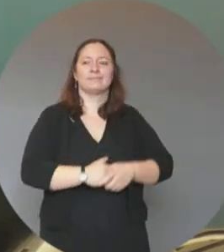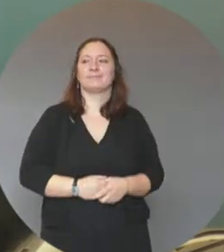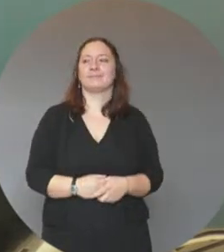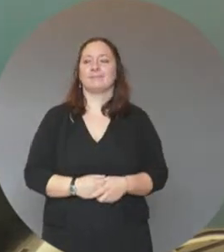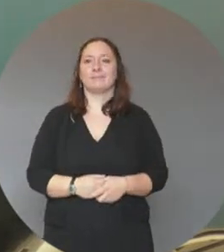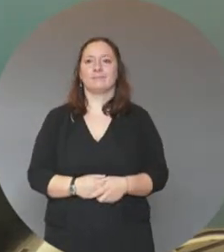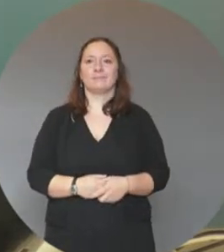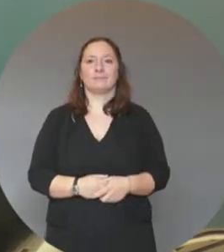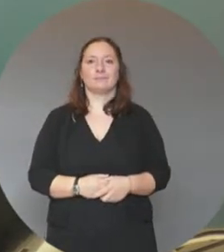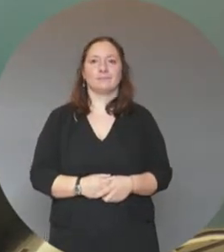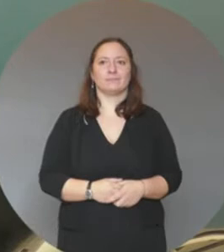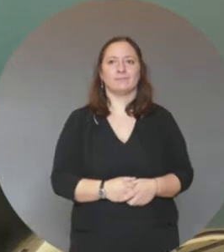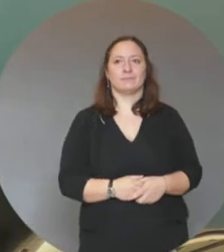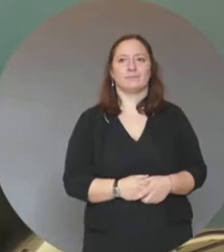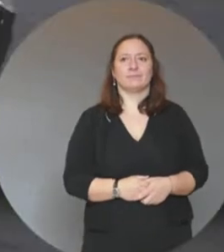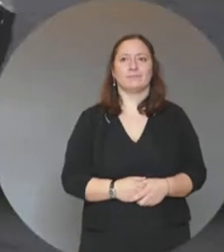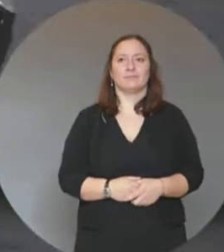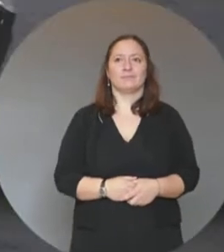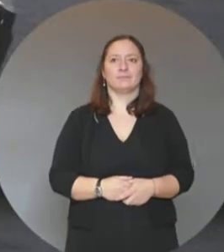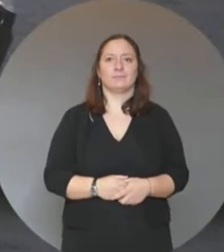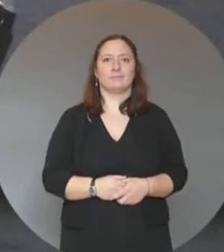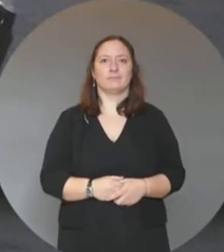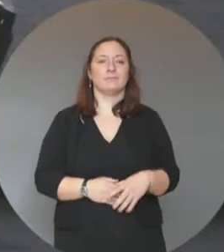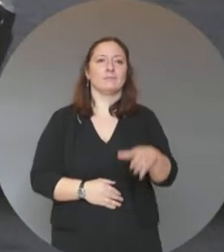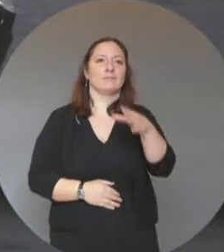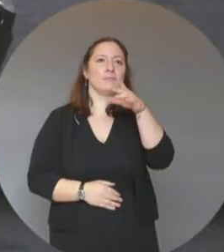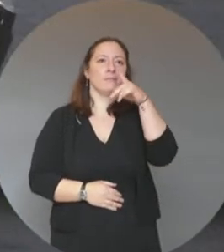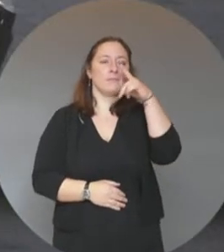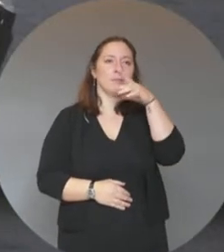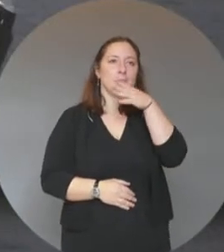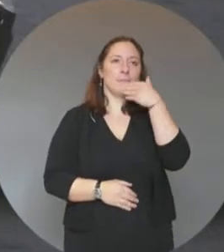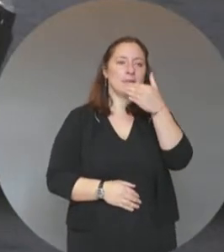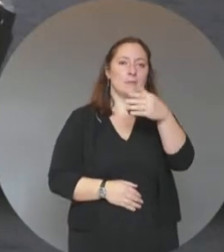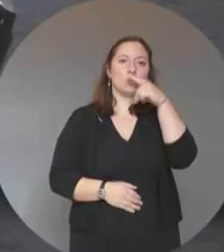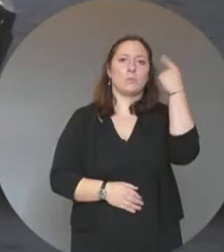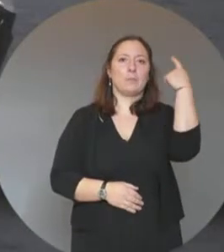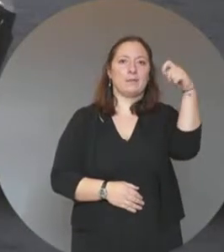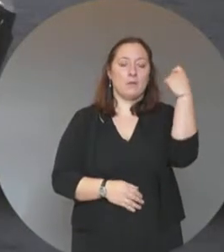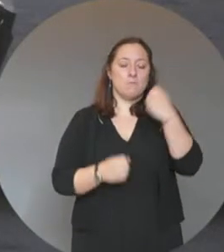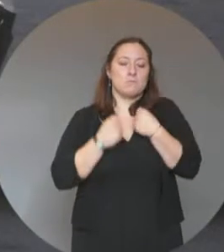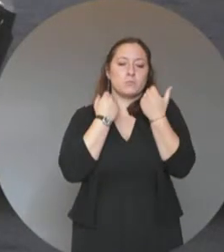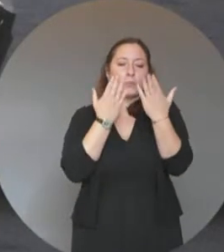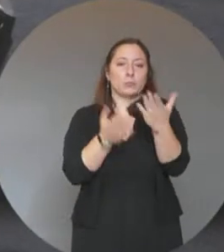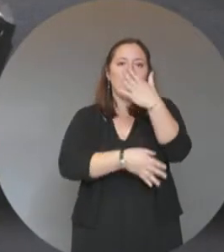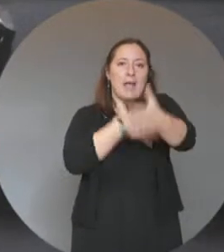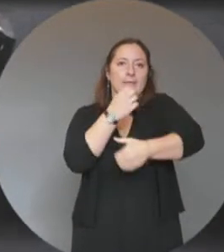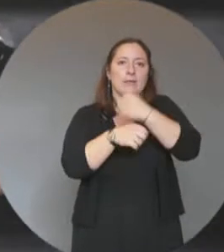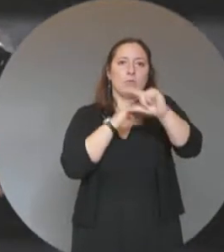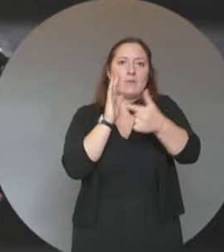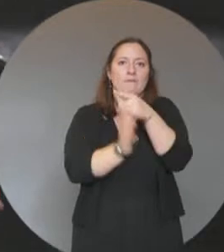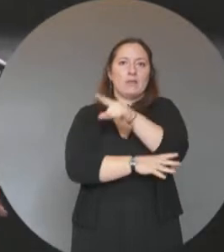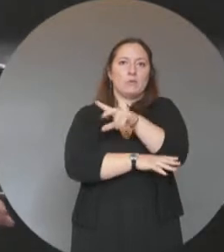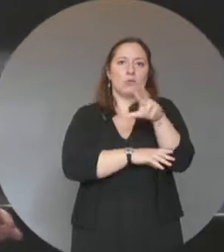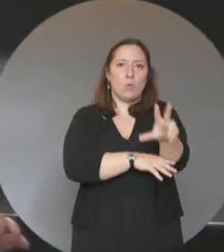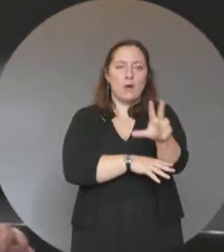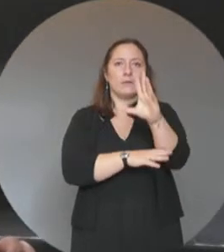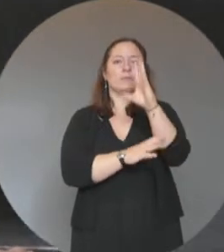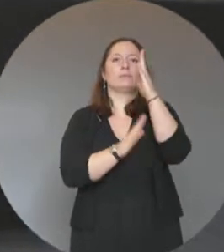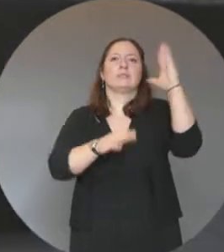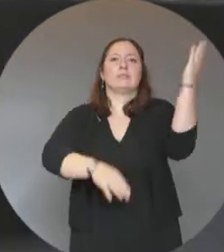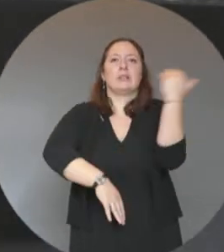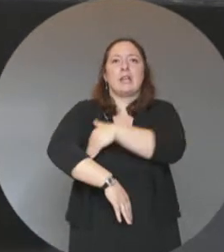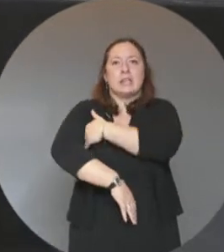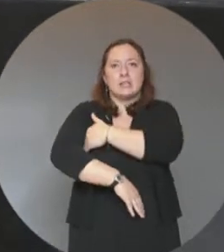merci monsieur le Président donc en conséquence il vous est proposé d'adopter pour l'année 2023 donc ne change pas le cahier des charges des clics